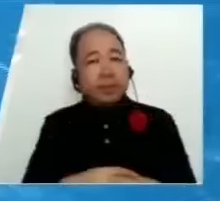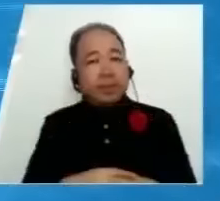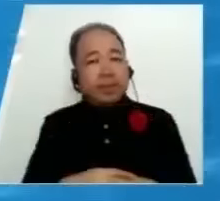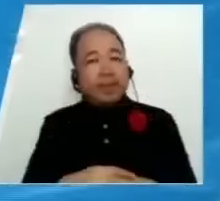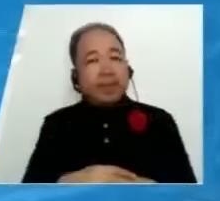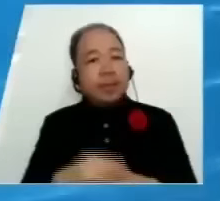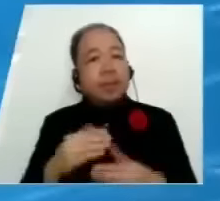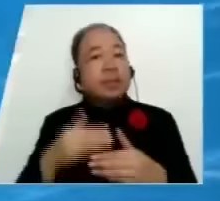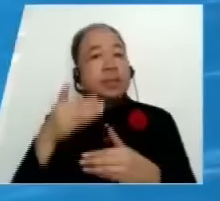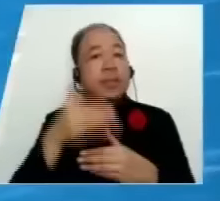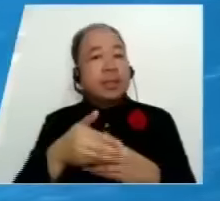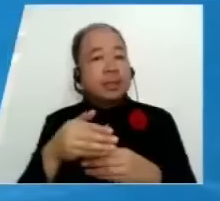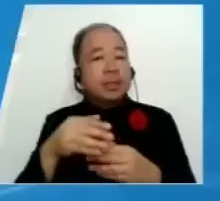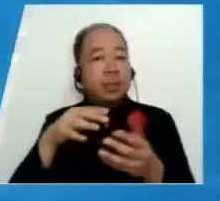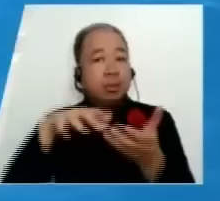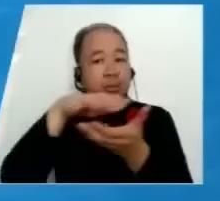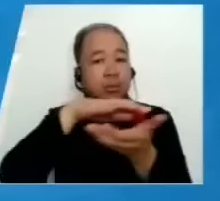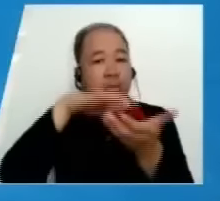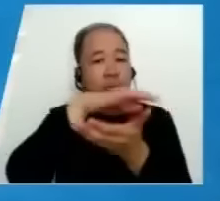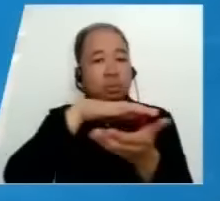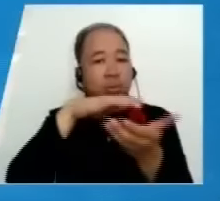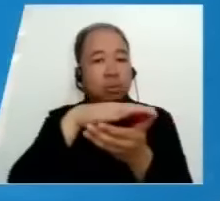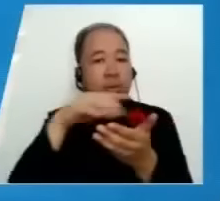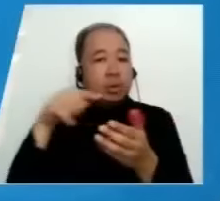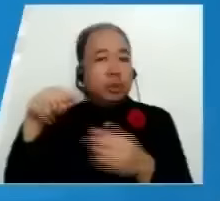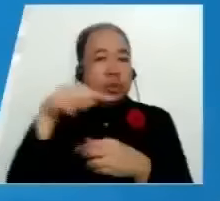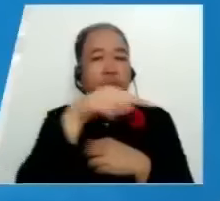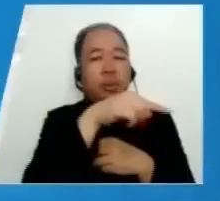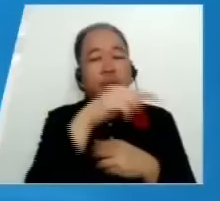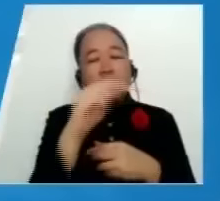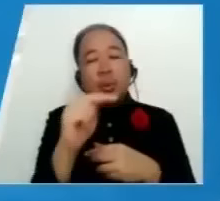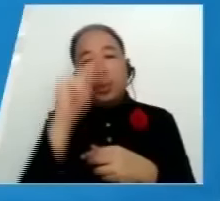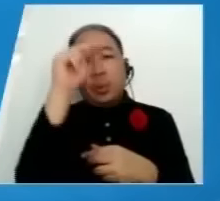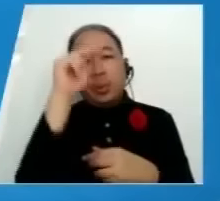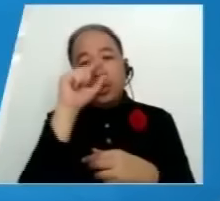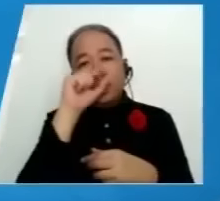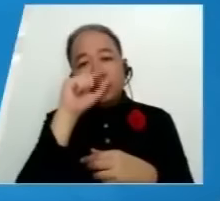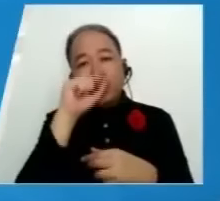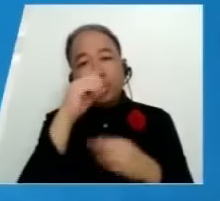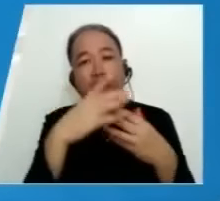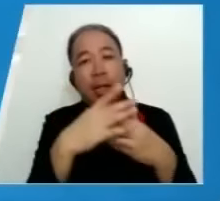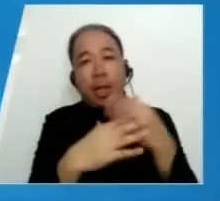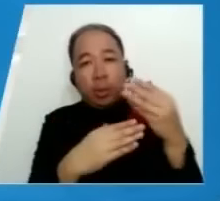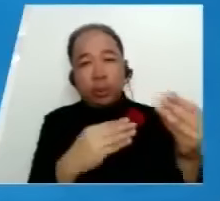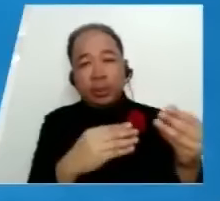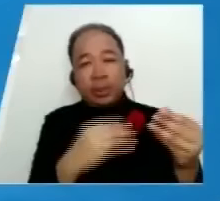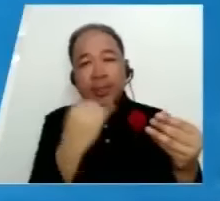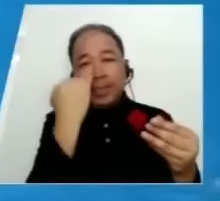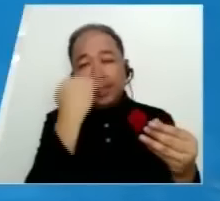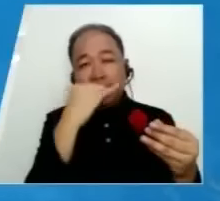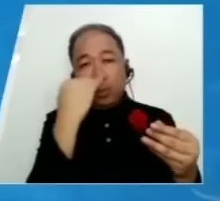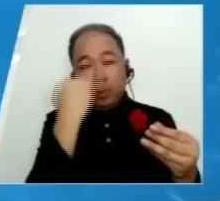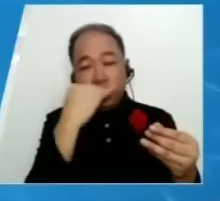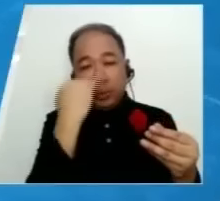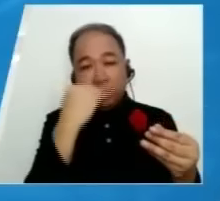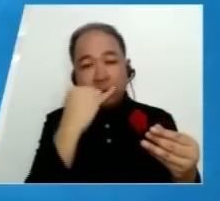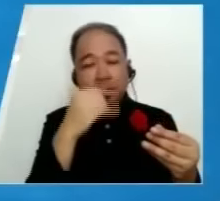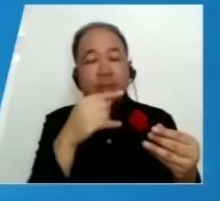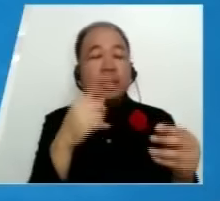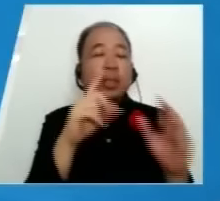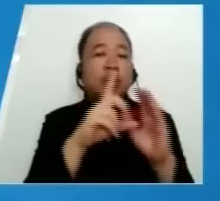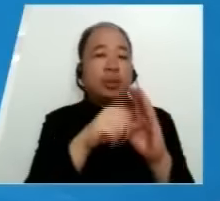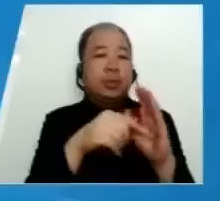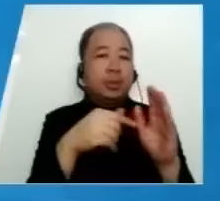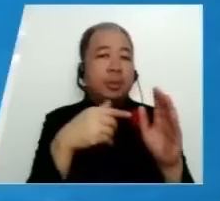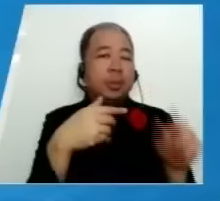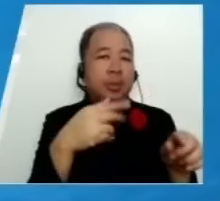o tuloy-tuloy na po ito nga dadaan dito sa Northern Luzon. Lalabas yan dito sa may Ilocos Region hanggang marating na po ang West